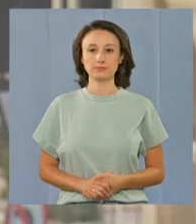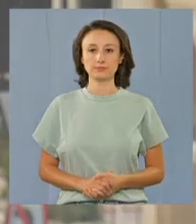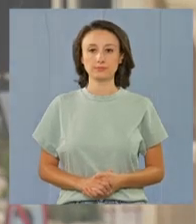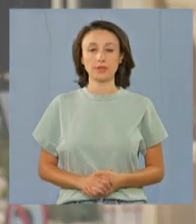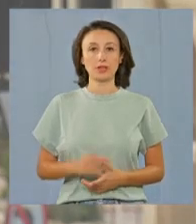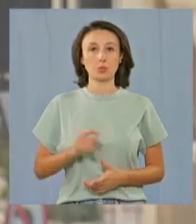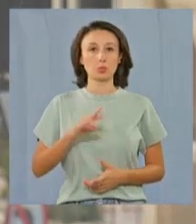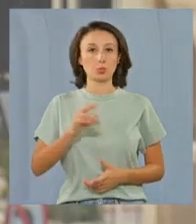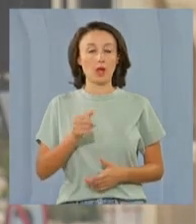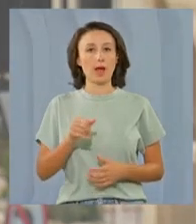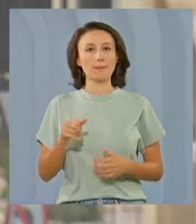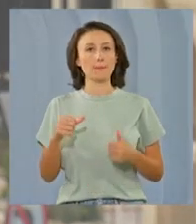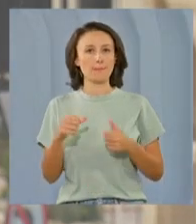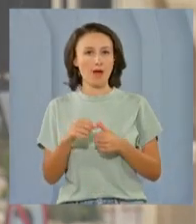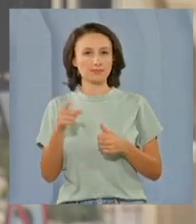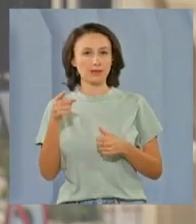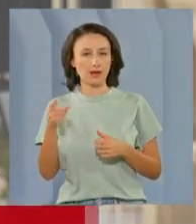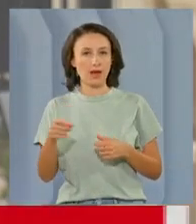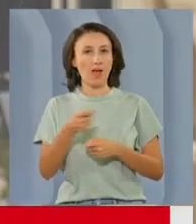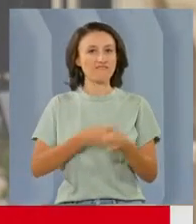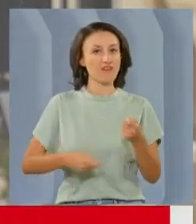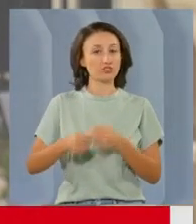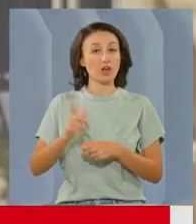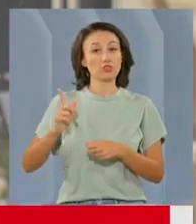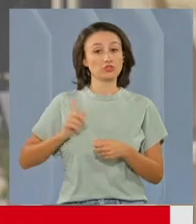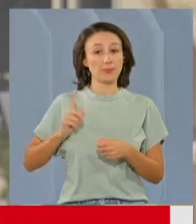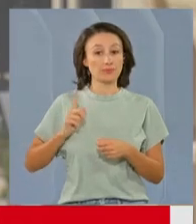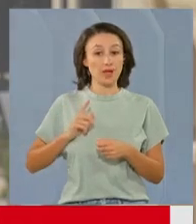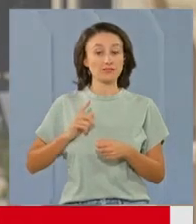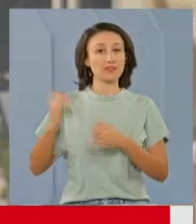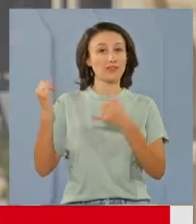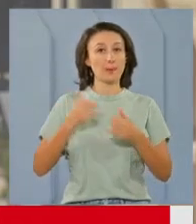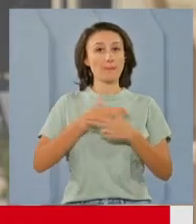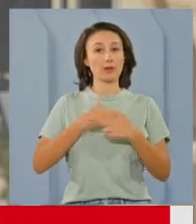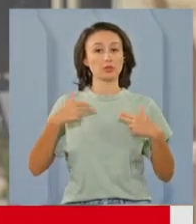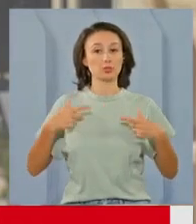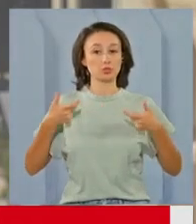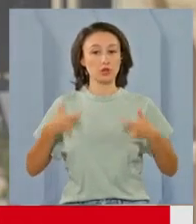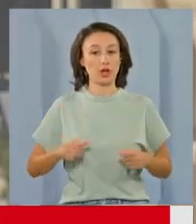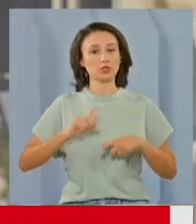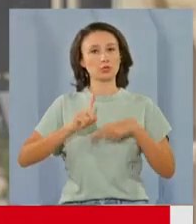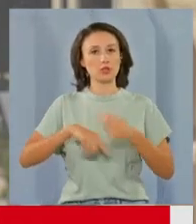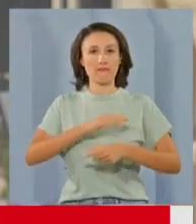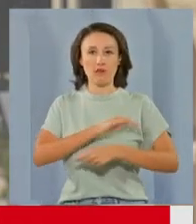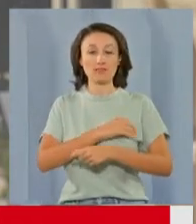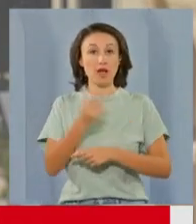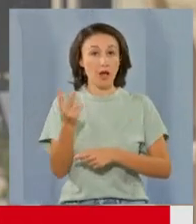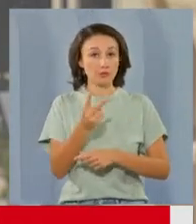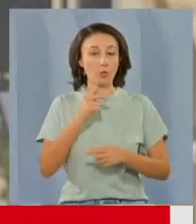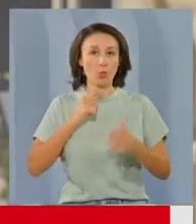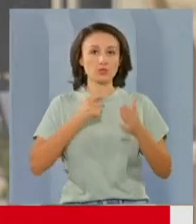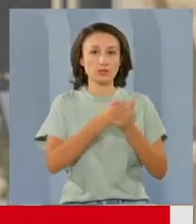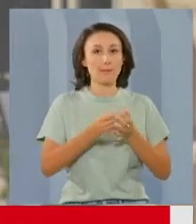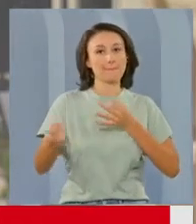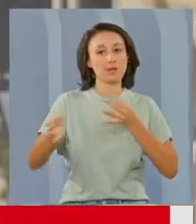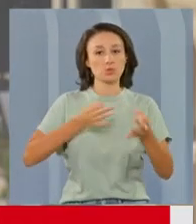Ionuț Doldurea și partenerul său de afaceri Cosmin Stângă sunt așteptați din clipă în clipă la parchetul general, asta după ce avocații celor doi au contestat